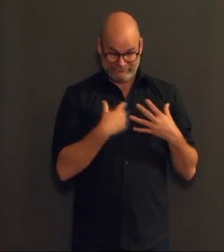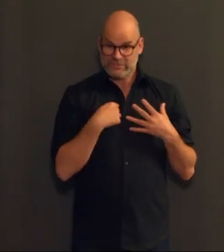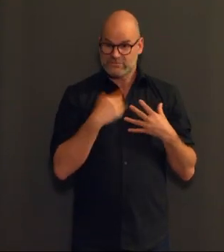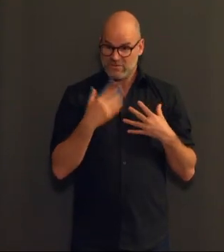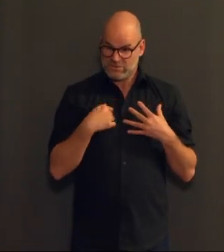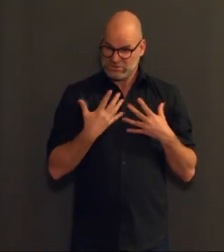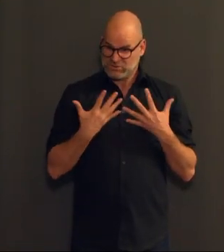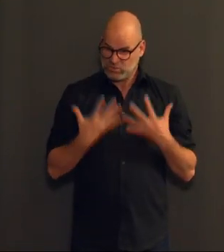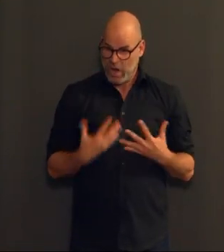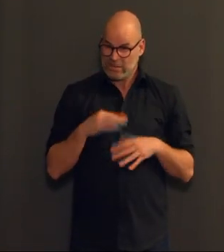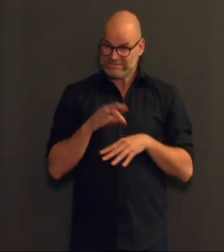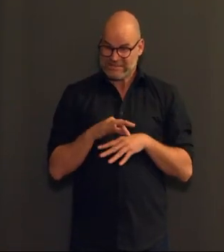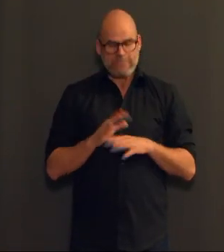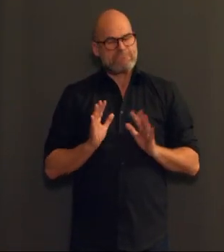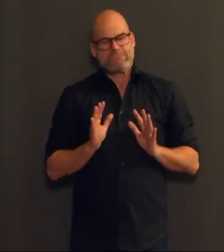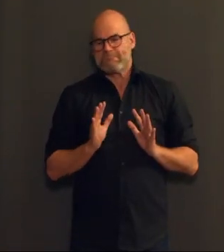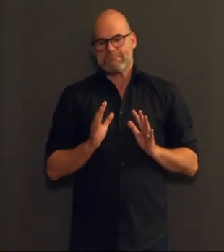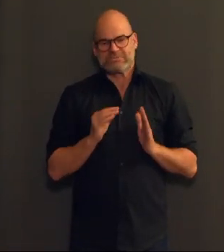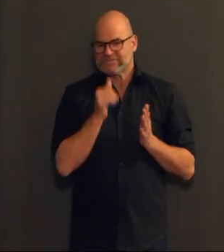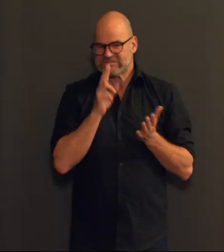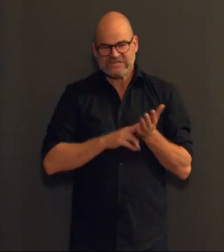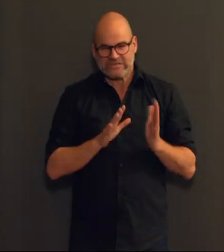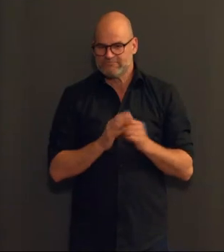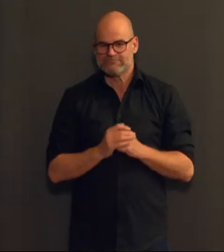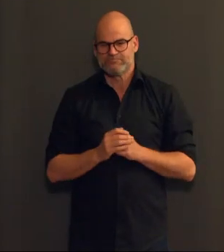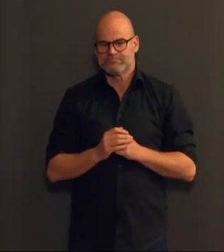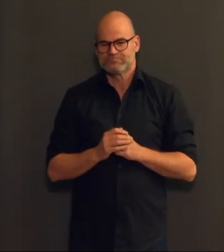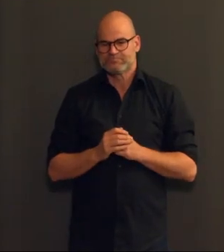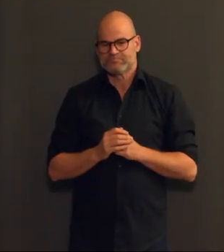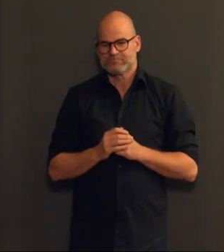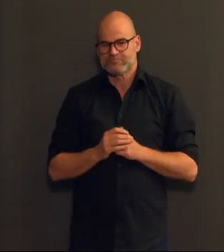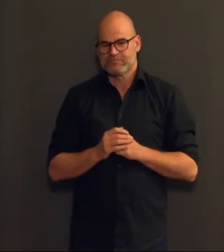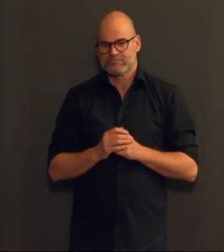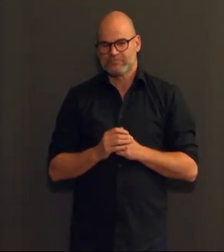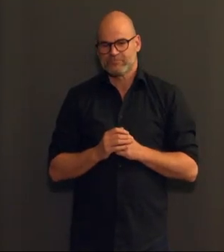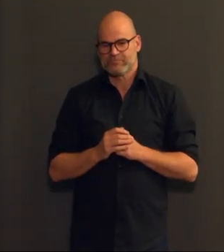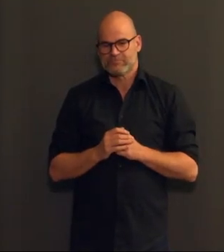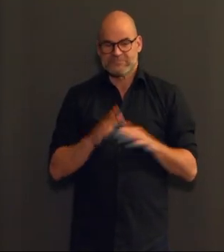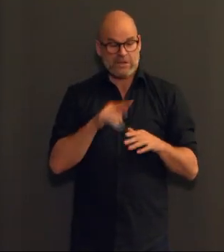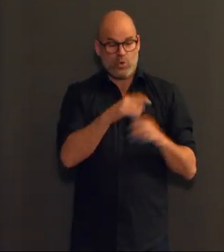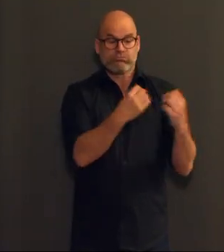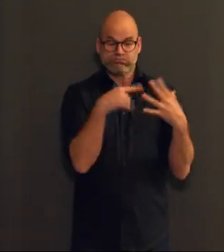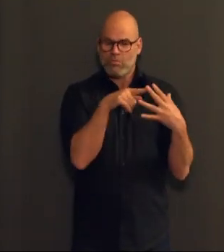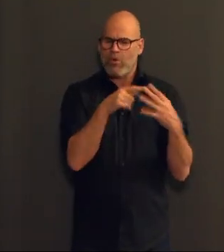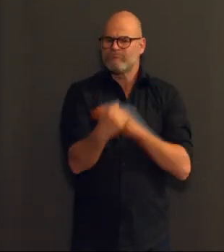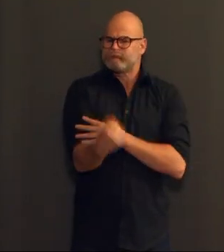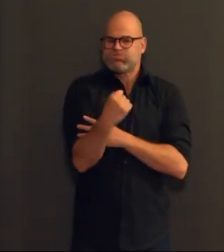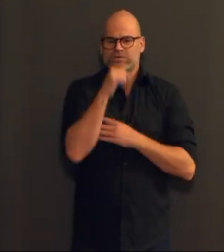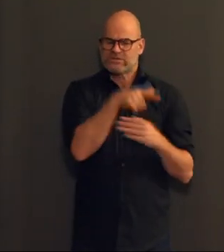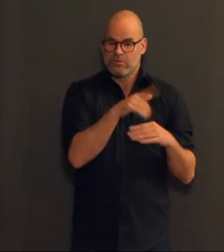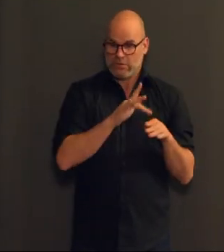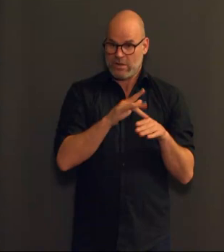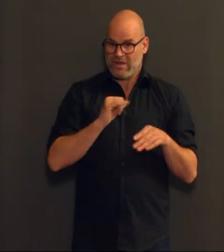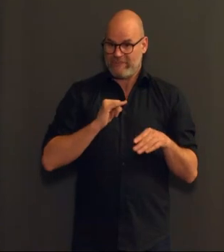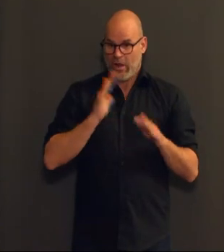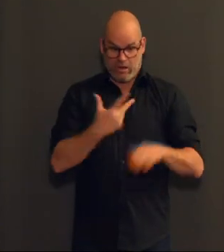Het vaccin induceert namelijk ook een tweede divisie in uw afweer. We hebben een tweede arm in onze afweer, de